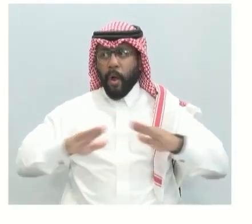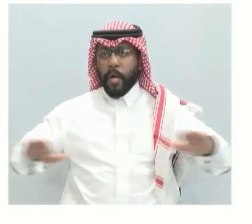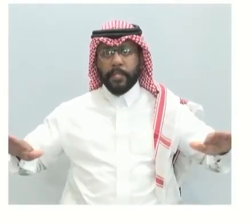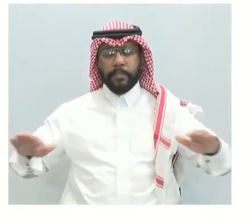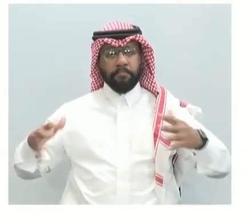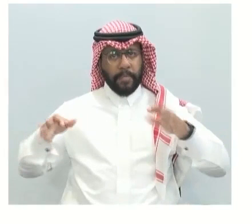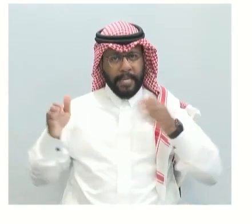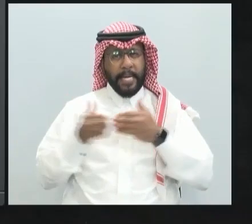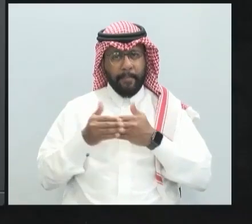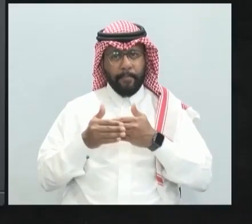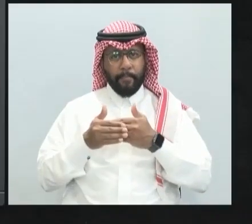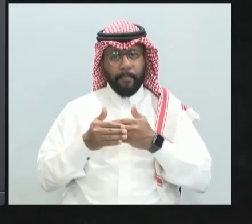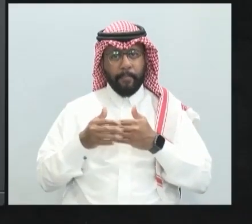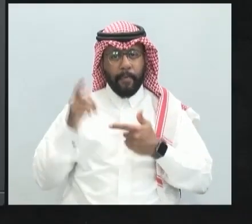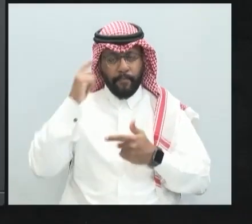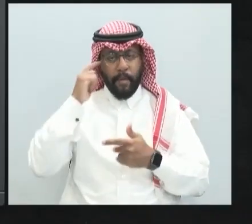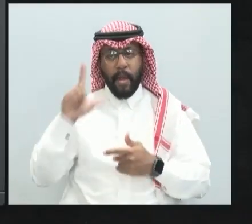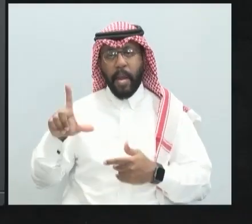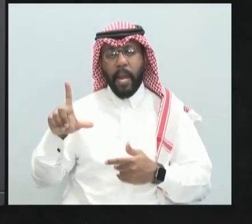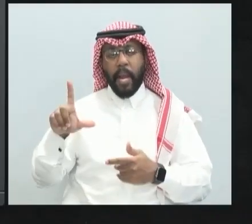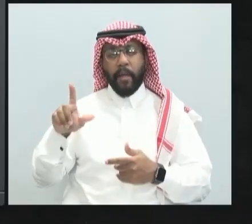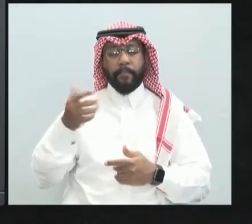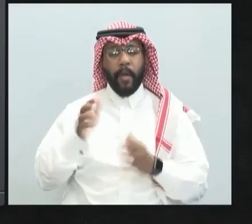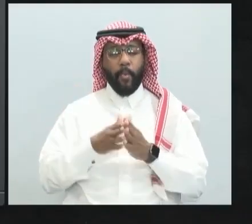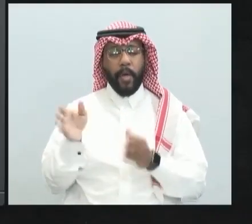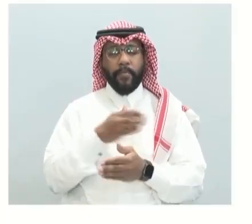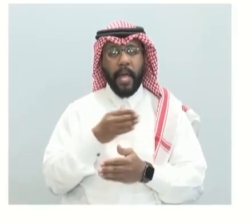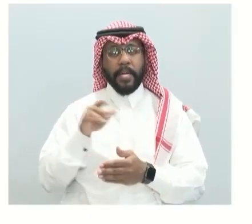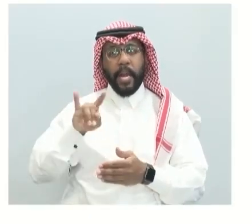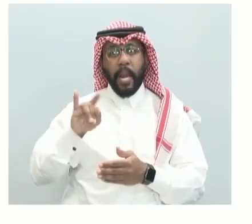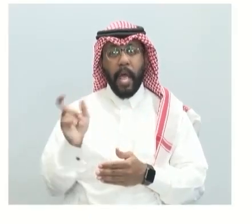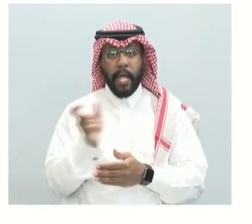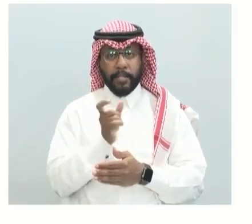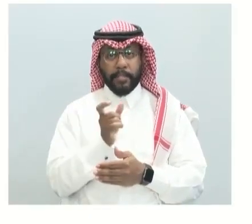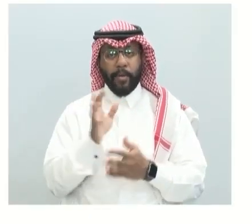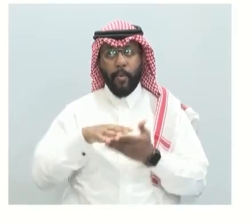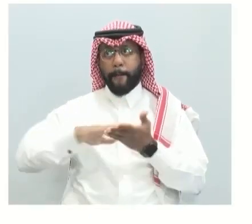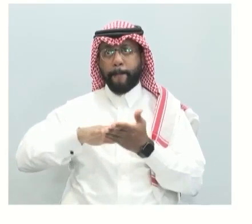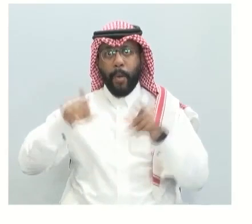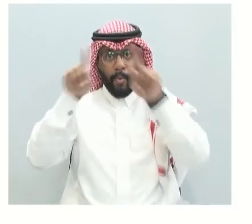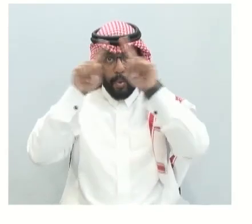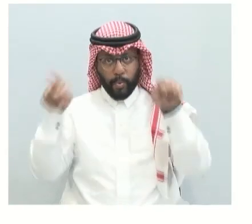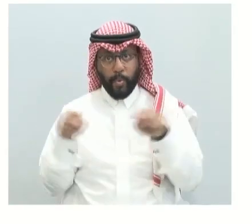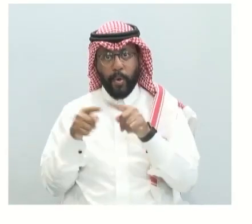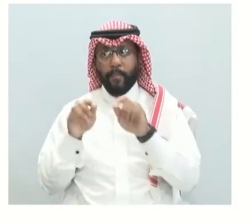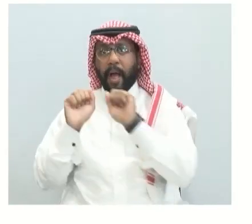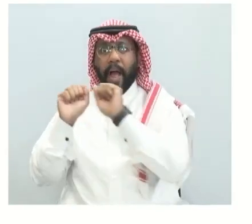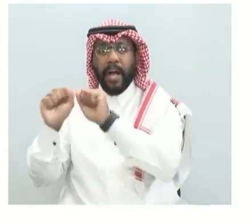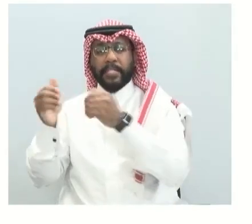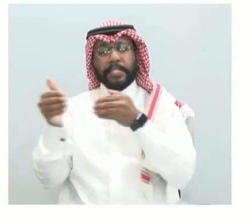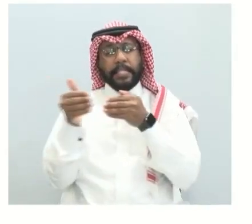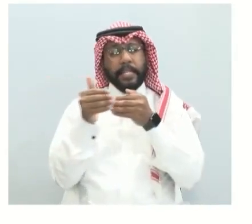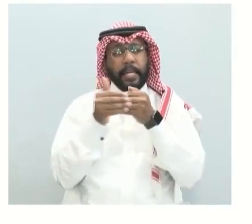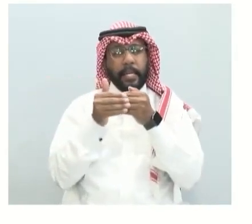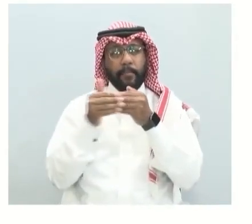اللان نعم احسنتم تكون عاده في نفس المبنى او في نفس الغرفه فتعتبر قريبه من